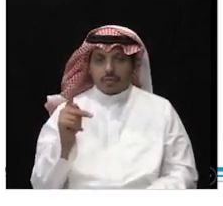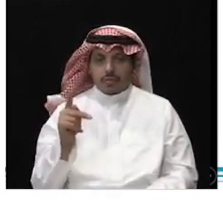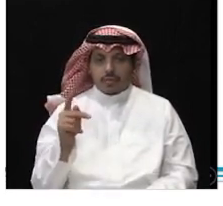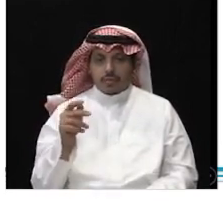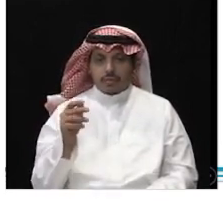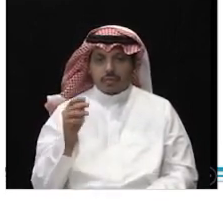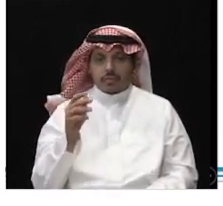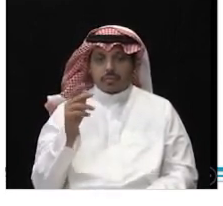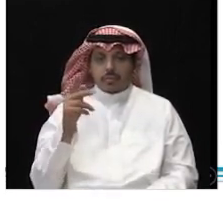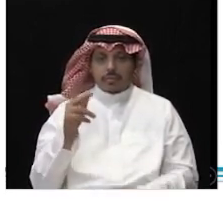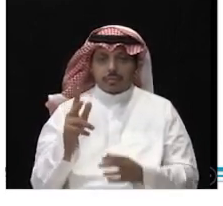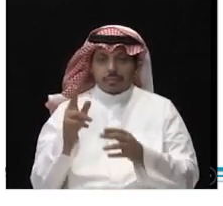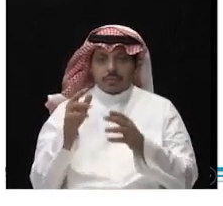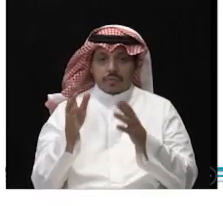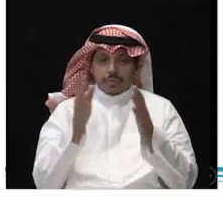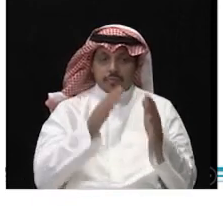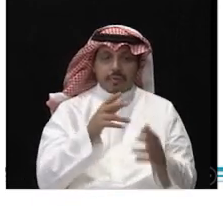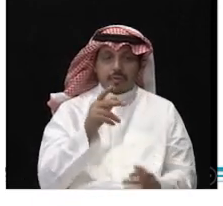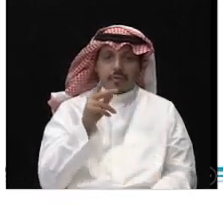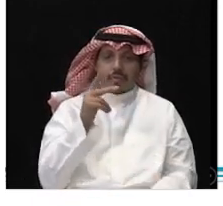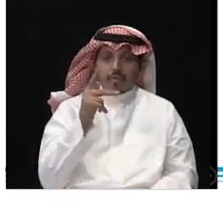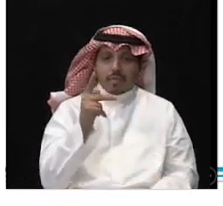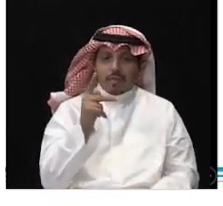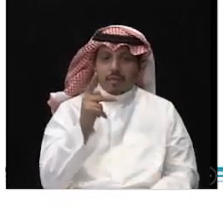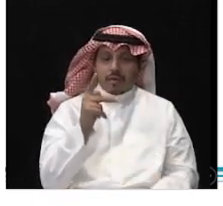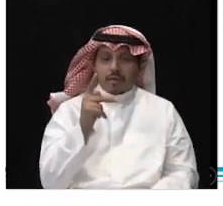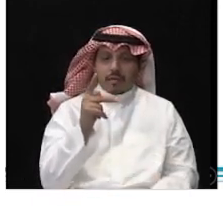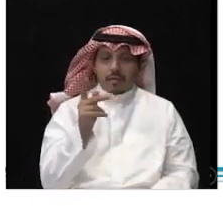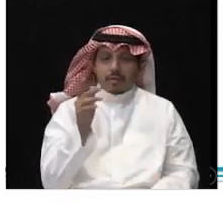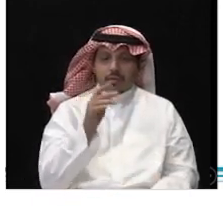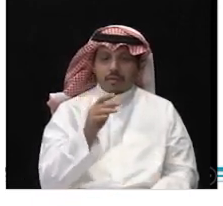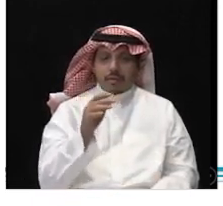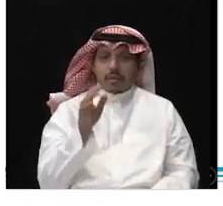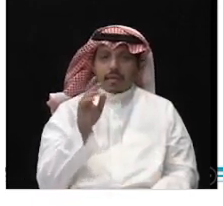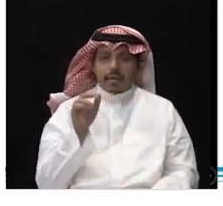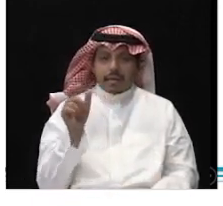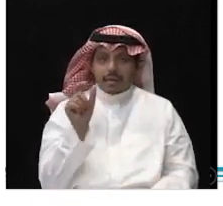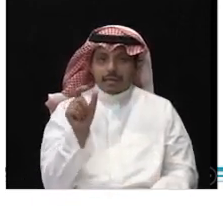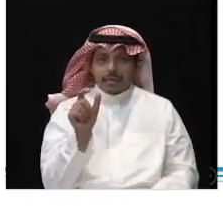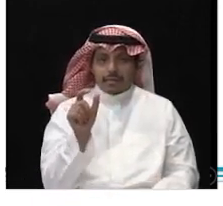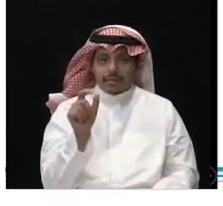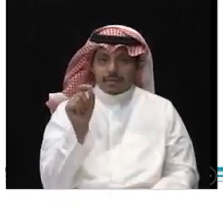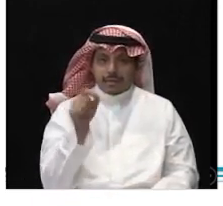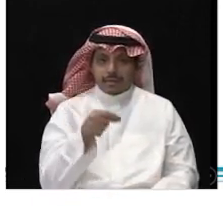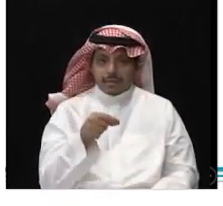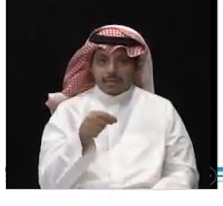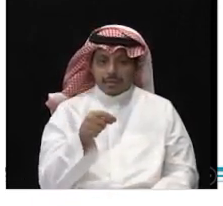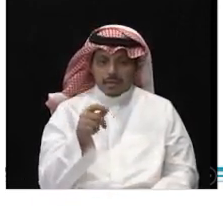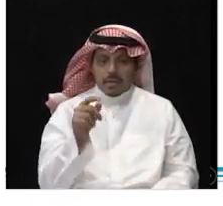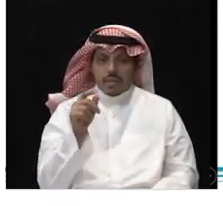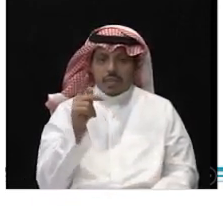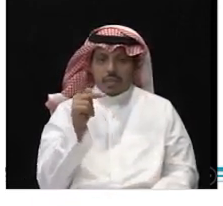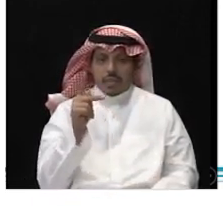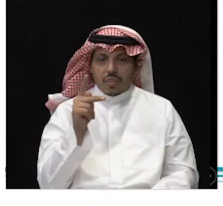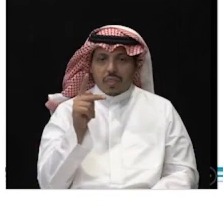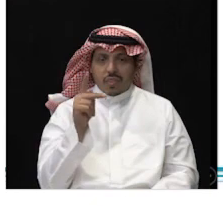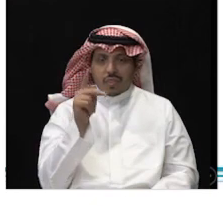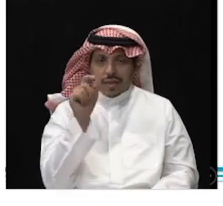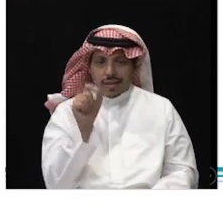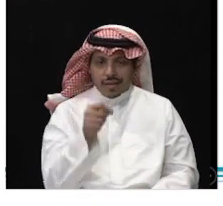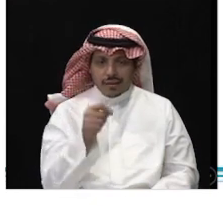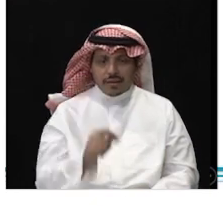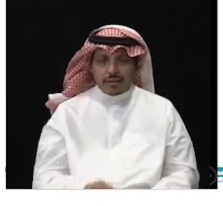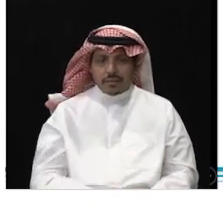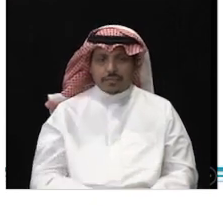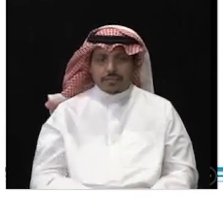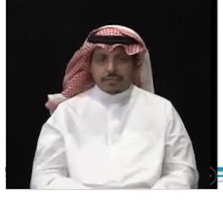بعدها مع الفتحة، والظاء هنا في وسط الكلمة مع الكسرة فنقول ظي، وهنا في